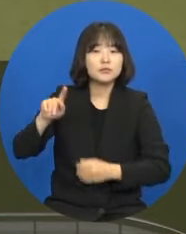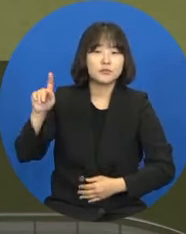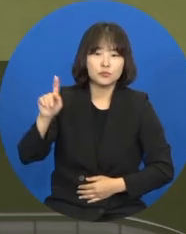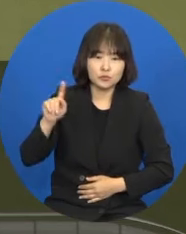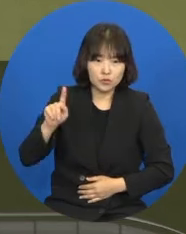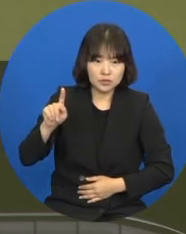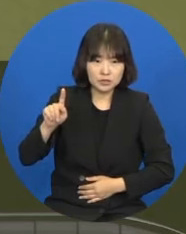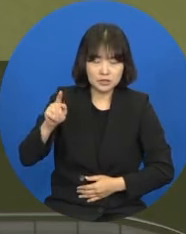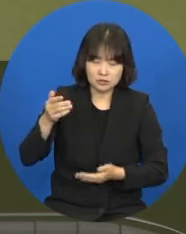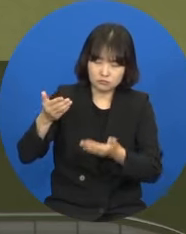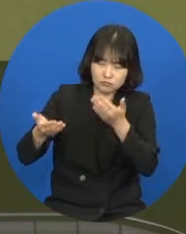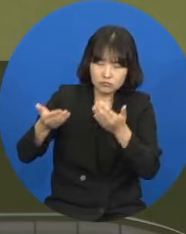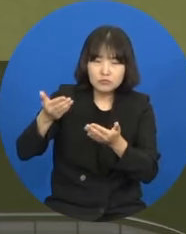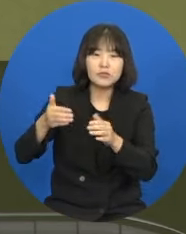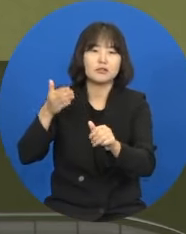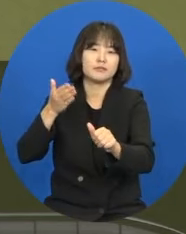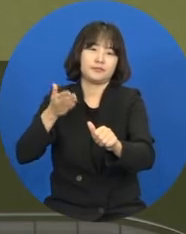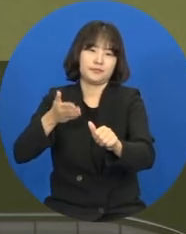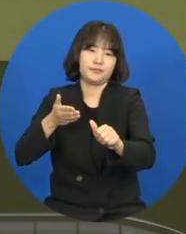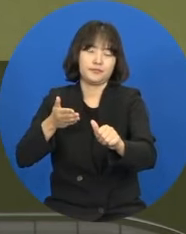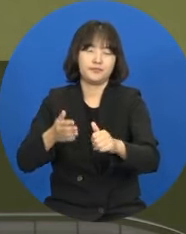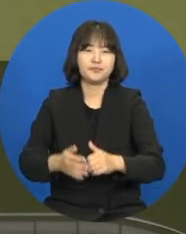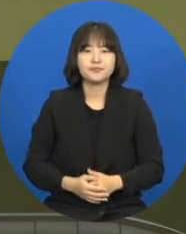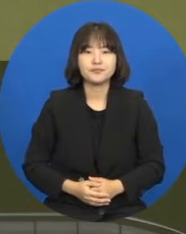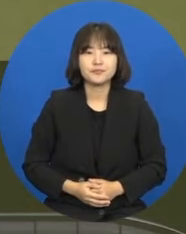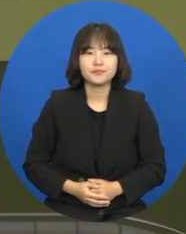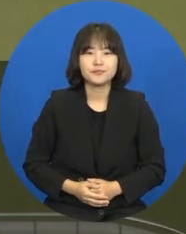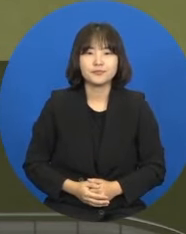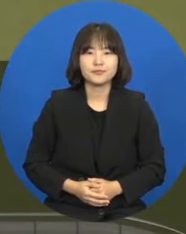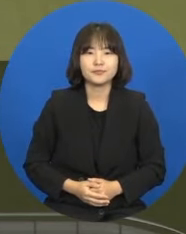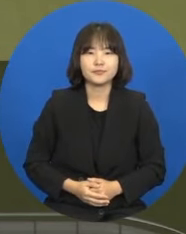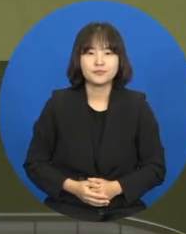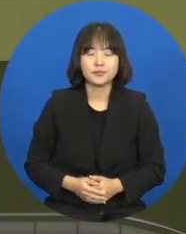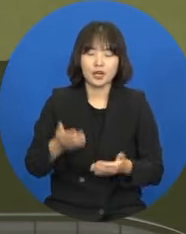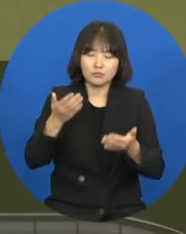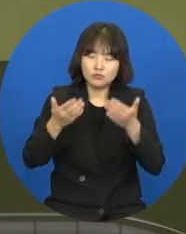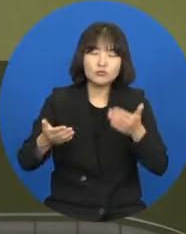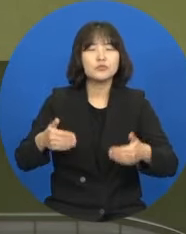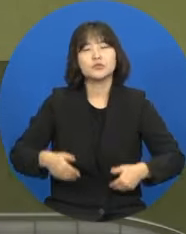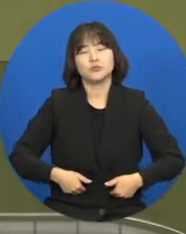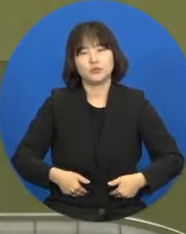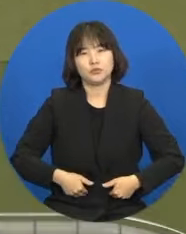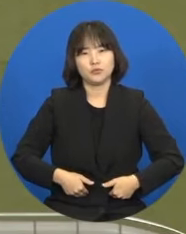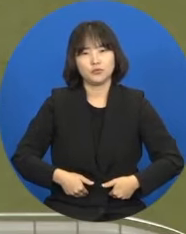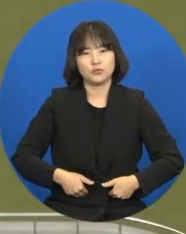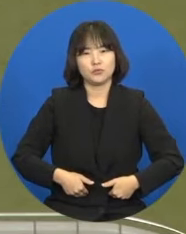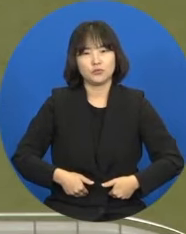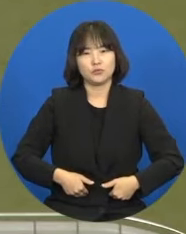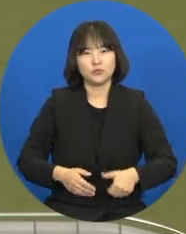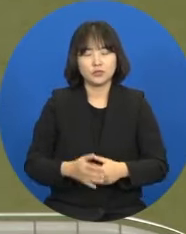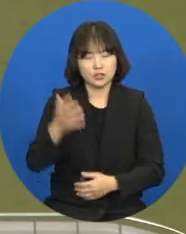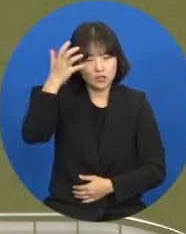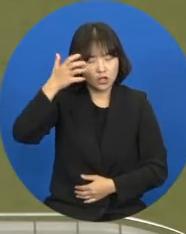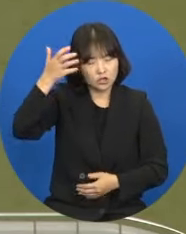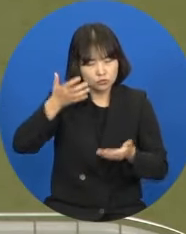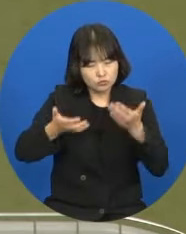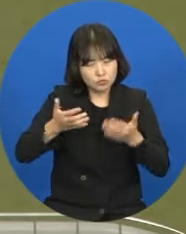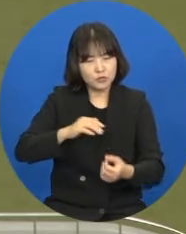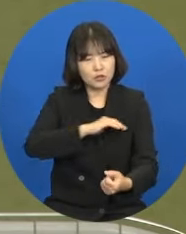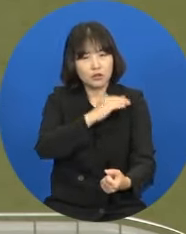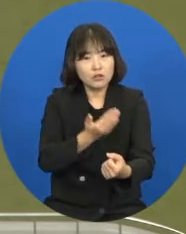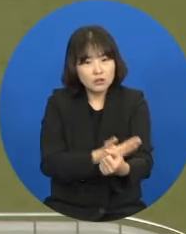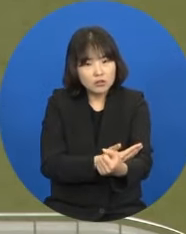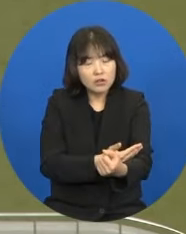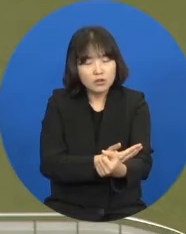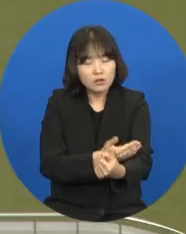뜻이 무엇인지를 분별하도록 하십시오 분별해야 된다는 겁니다이 영적인 분별력이